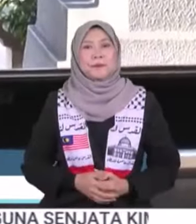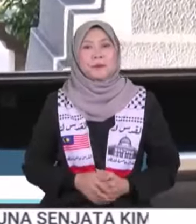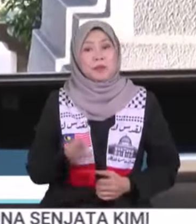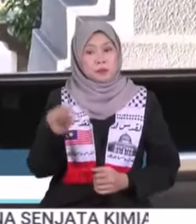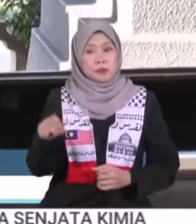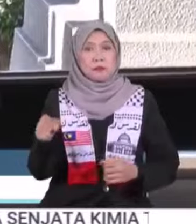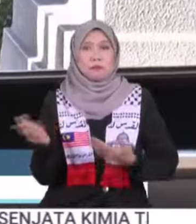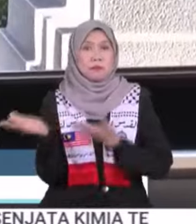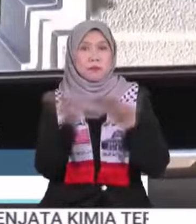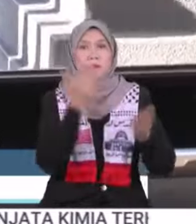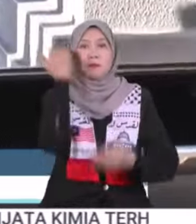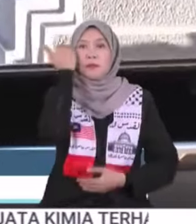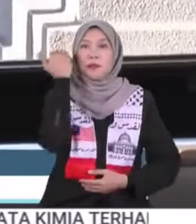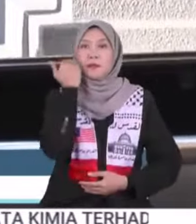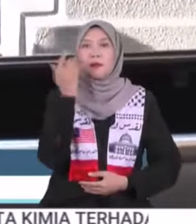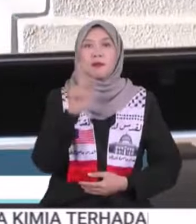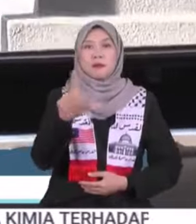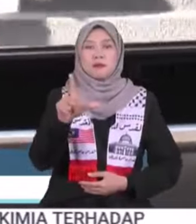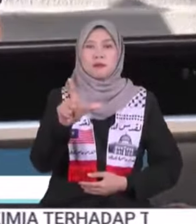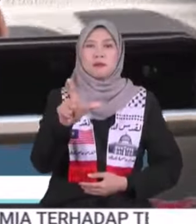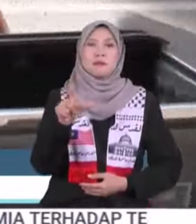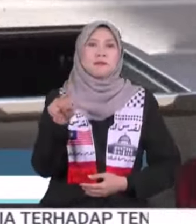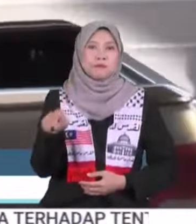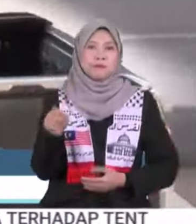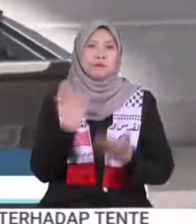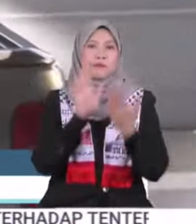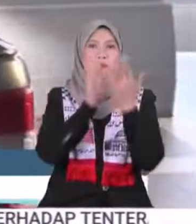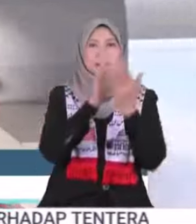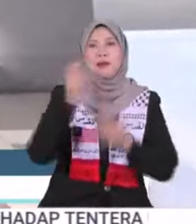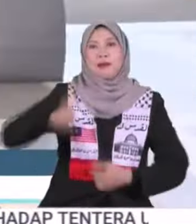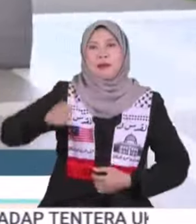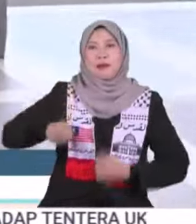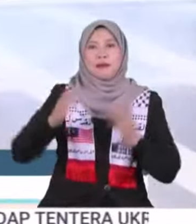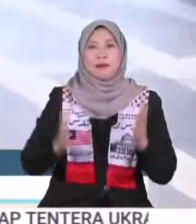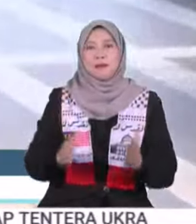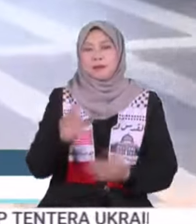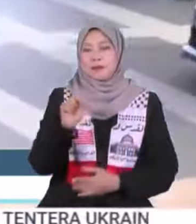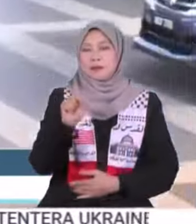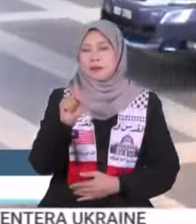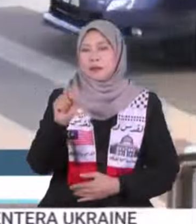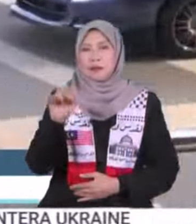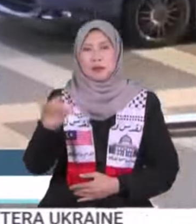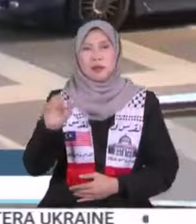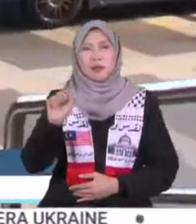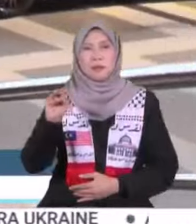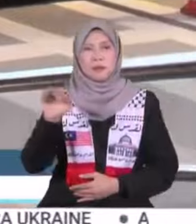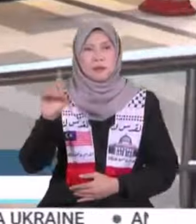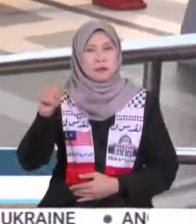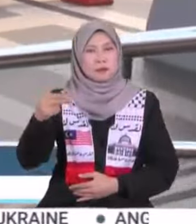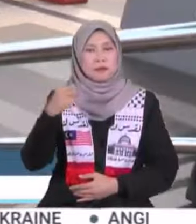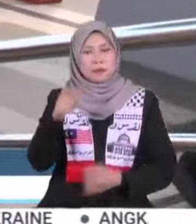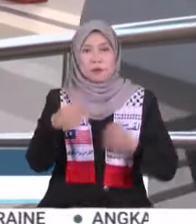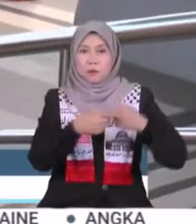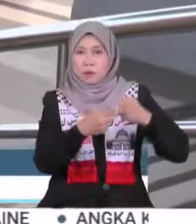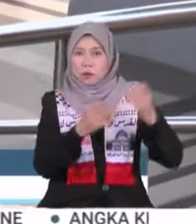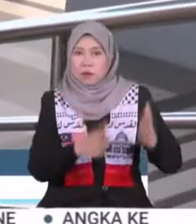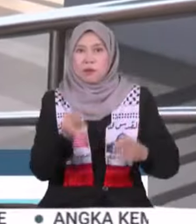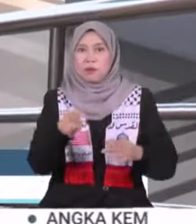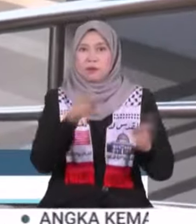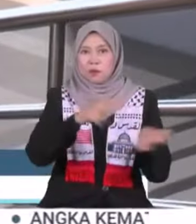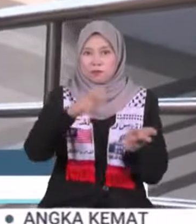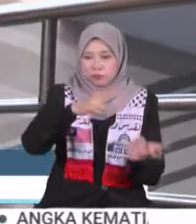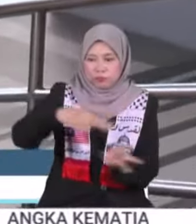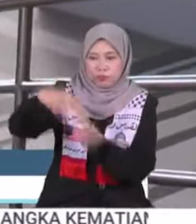Dia yang didakwa di Mahkamah Session Kuala Lumpur membuat pengakuan itu di hadapan Hakim Siti Aminah Ghazali. Mengikut pertuduhan, Papa Gomo didakwa membuat